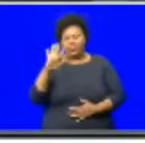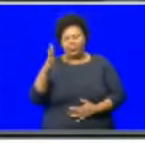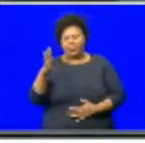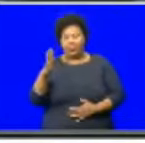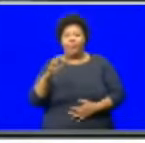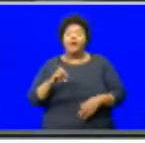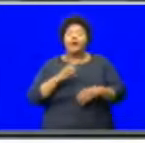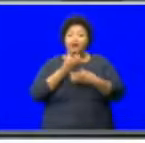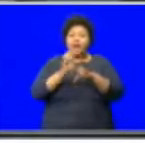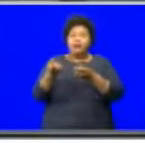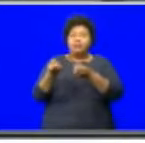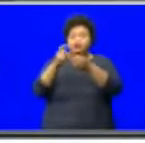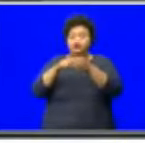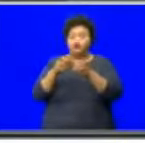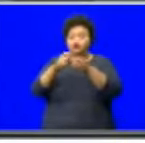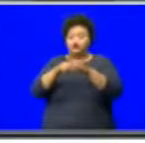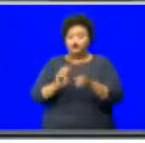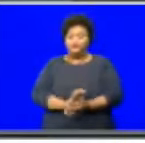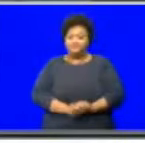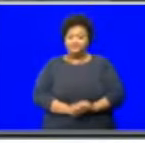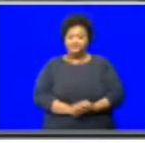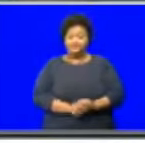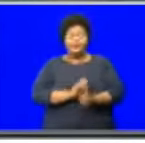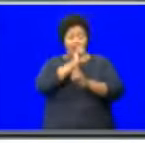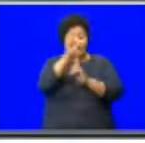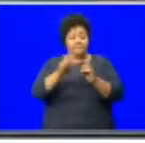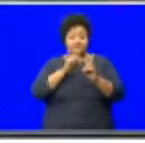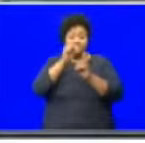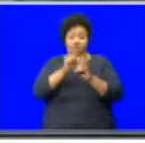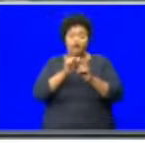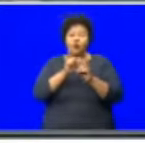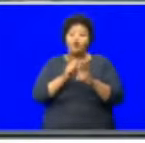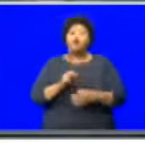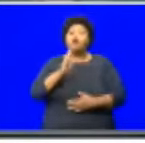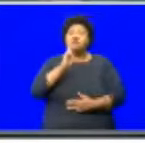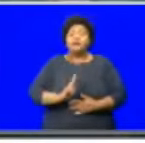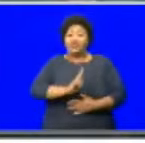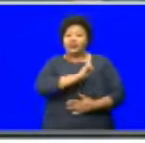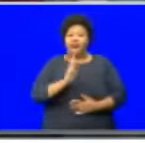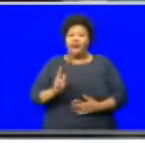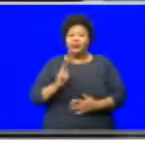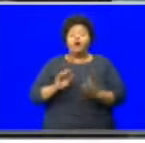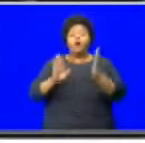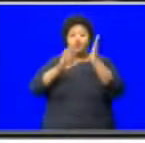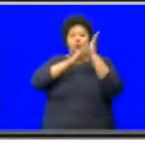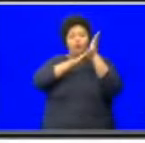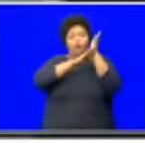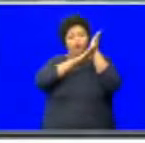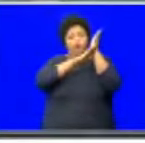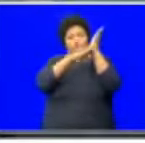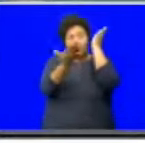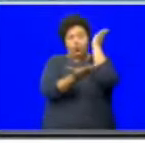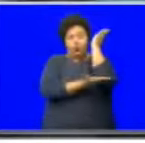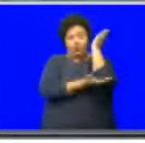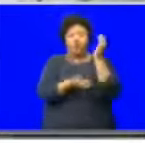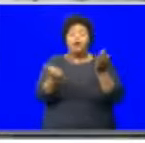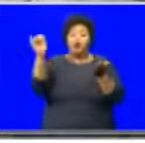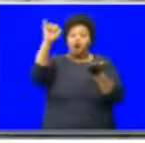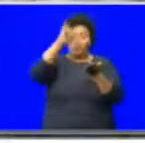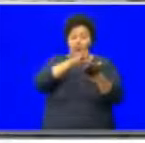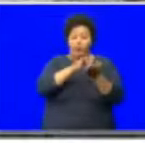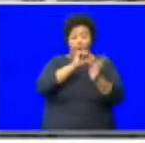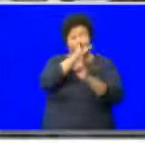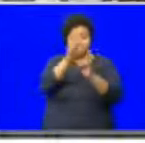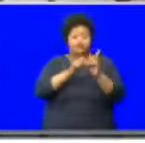ufike ngenzatha kusanya lisonvo eVenda United Arab Emirates. Ndvunankulu lapha kutawumelela silo inkosi Mswati wesithathu